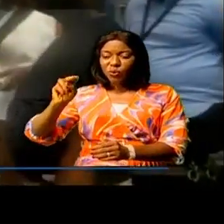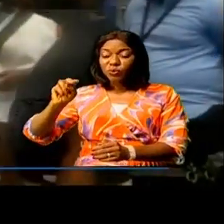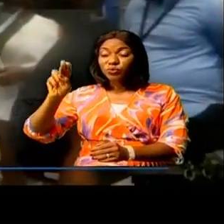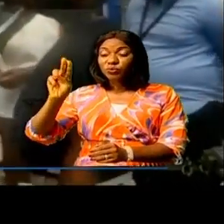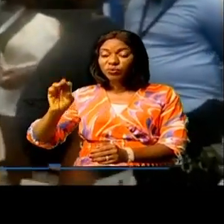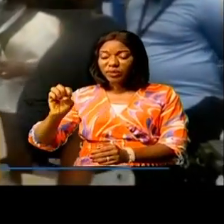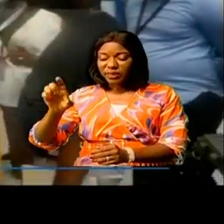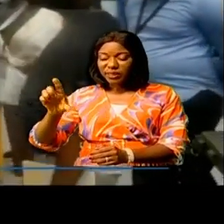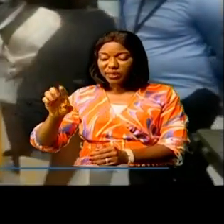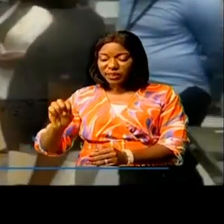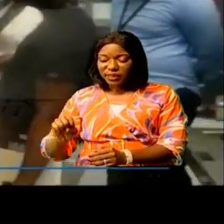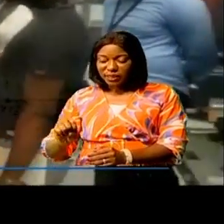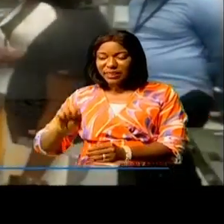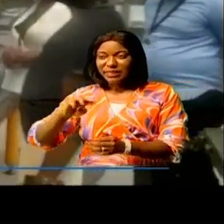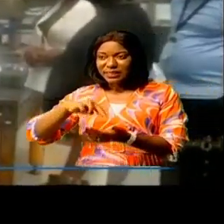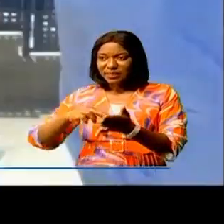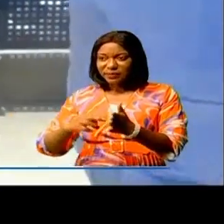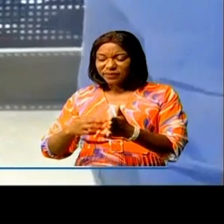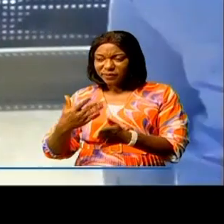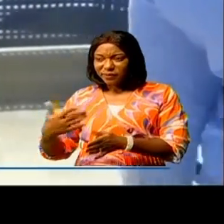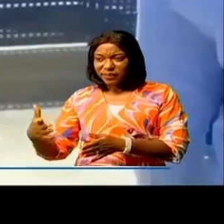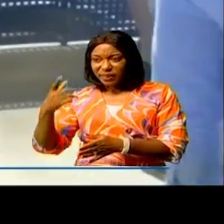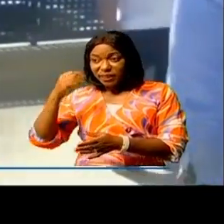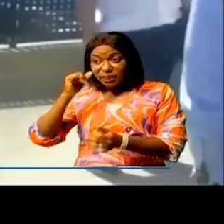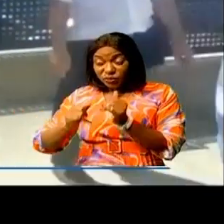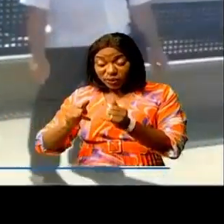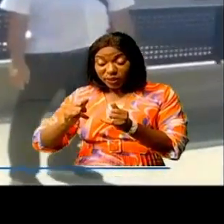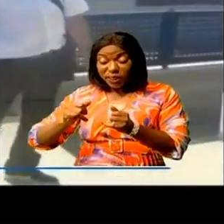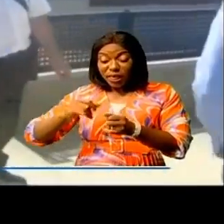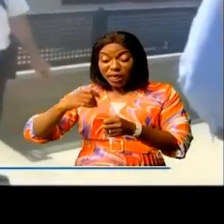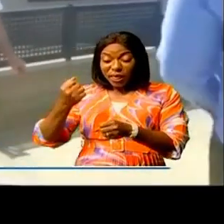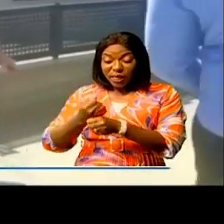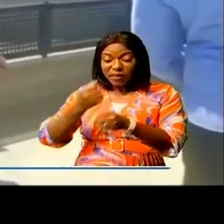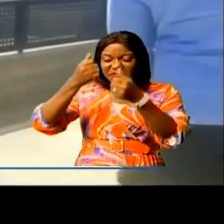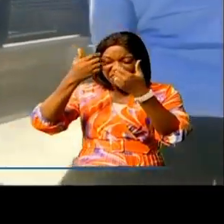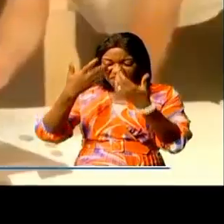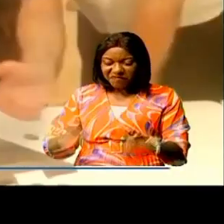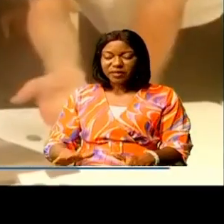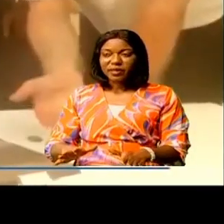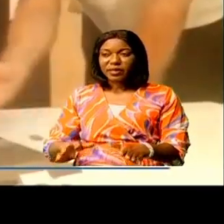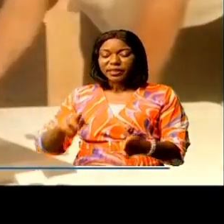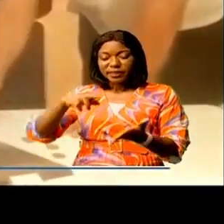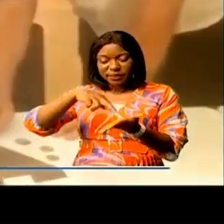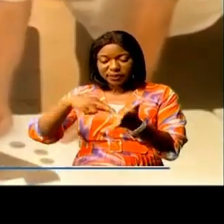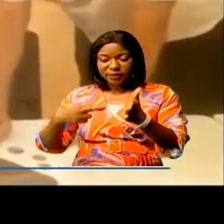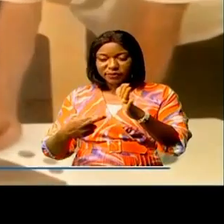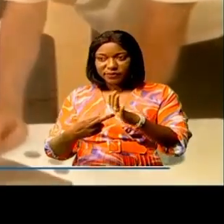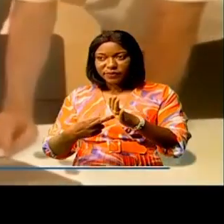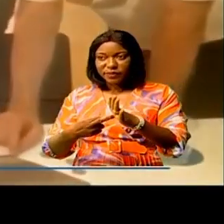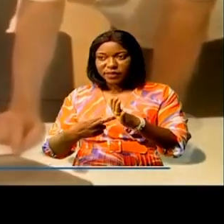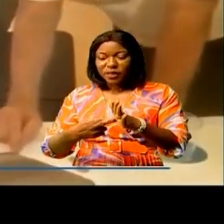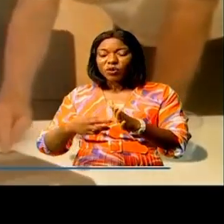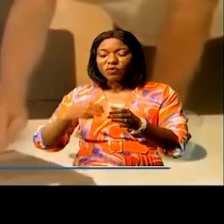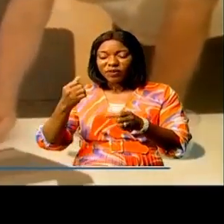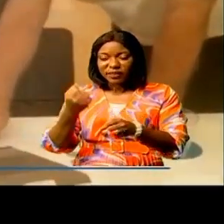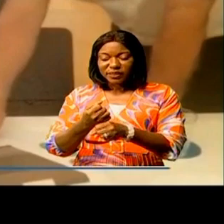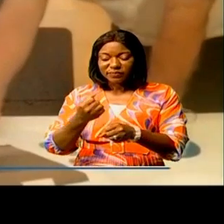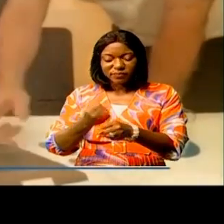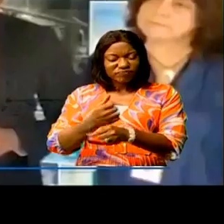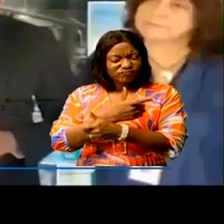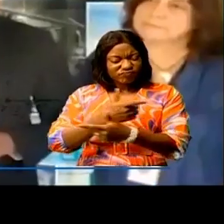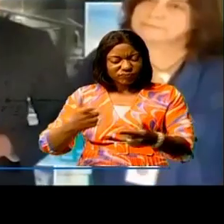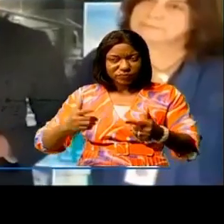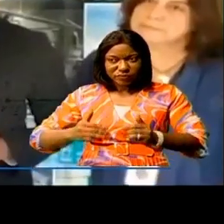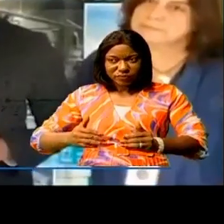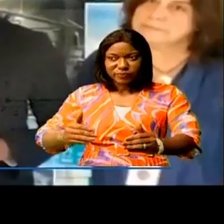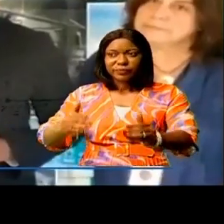processus d'acquisition de cet engin une fois que les démarches administratives auront été terminées et l'accord de l'organe délibérant obtenu.